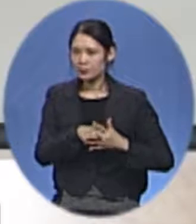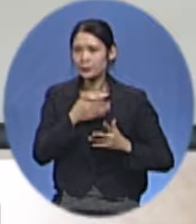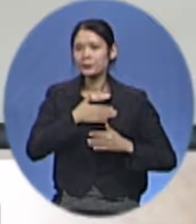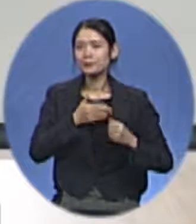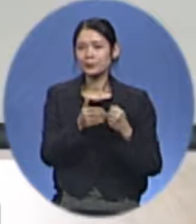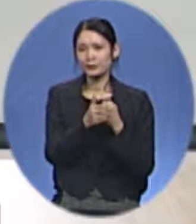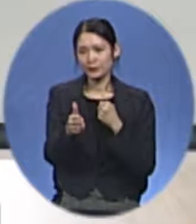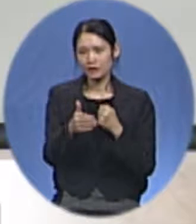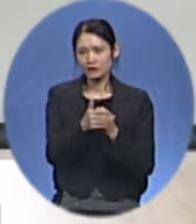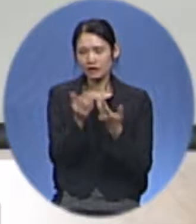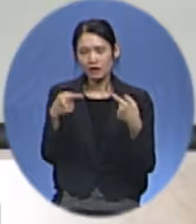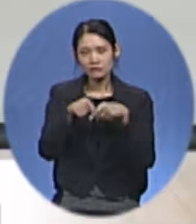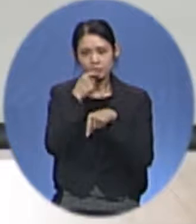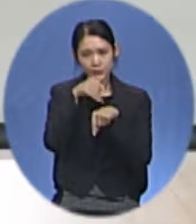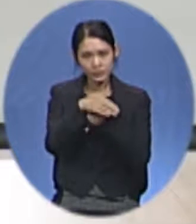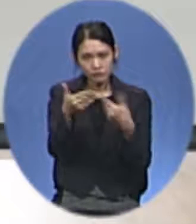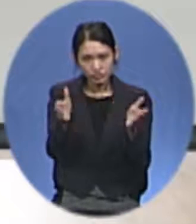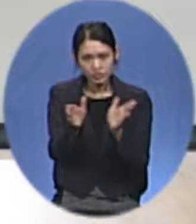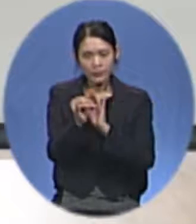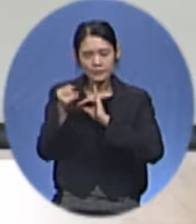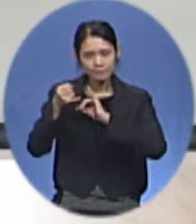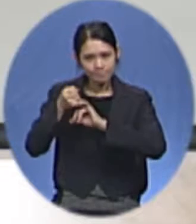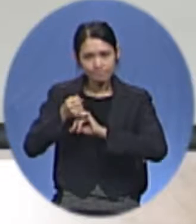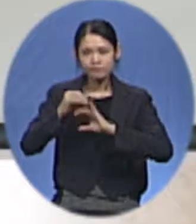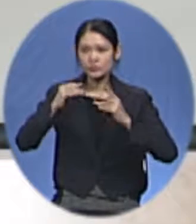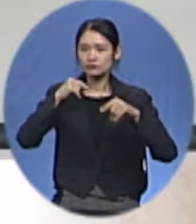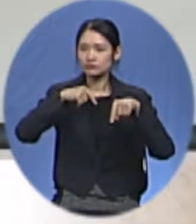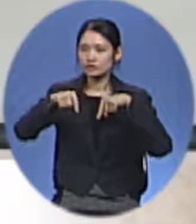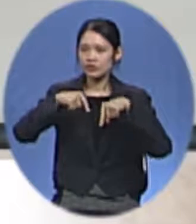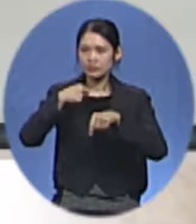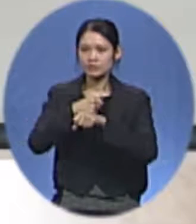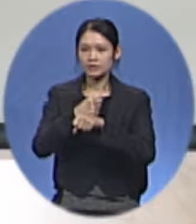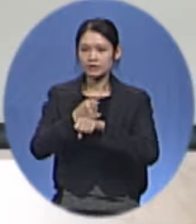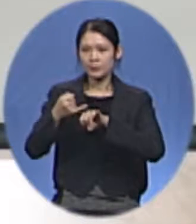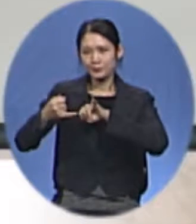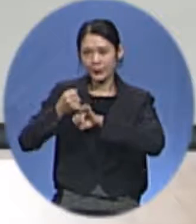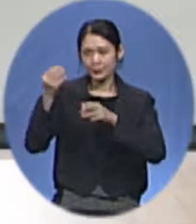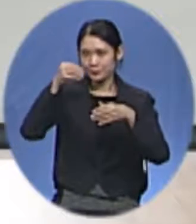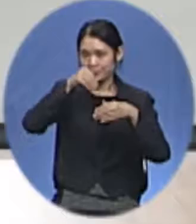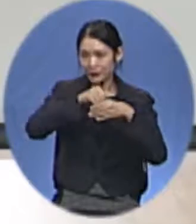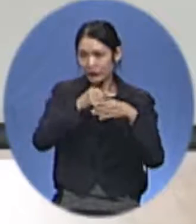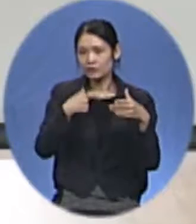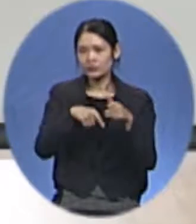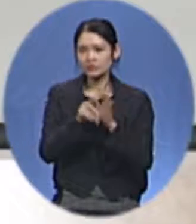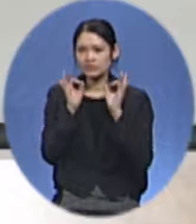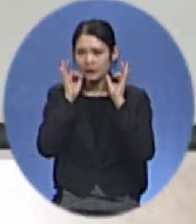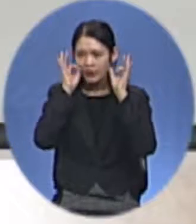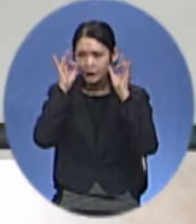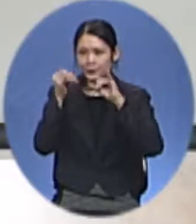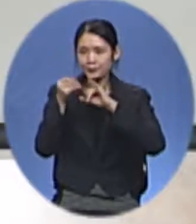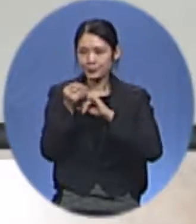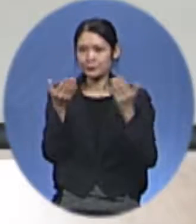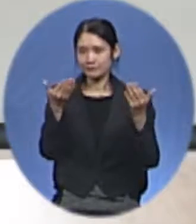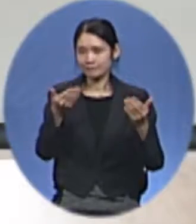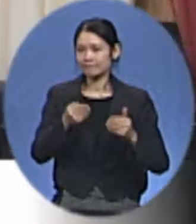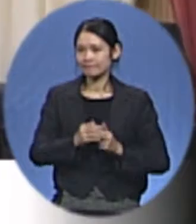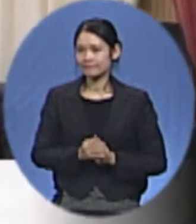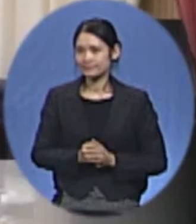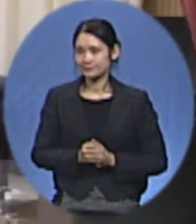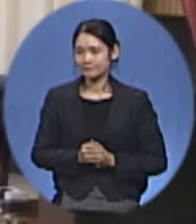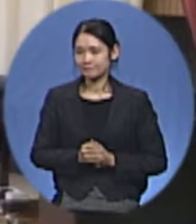우리 더불어민주당이 반드시 국정에 반영할 수 있도록 제가 최선의 노력을 다하도록